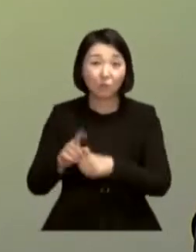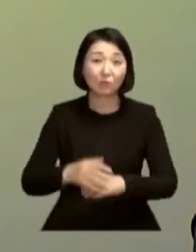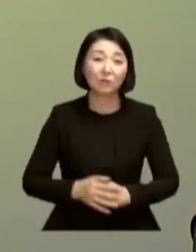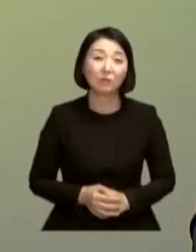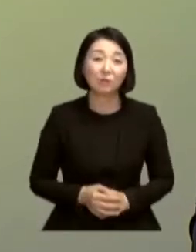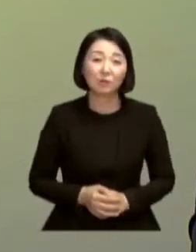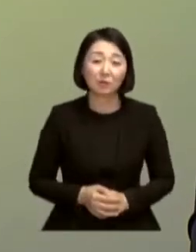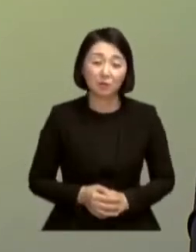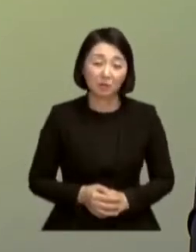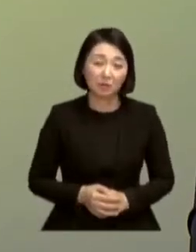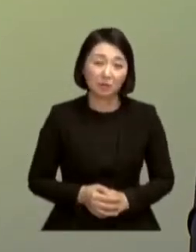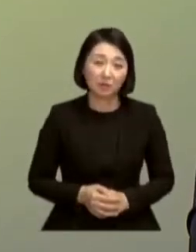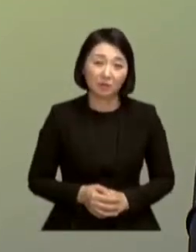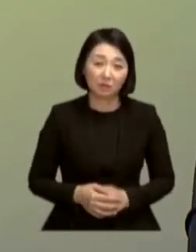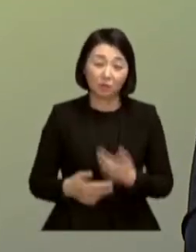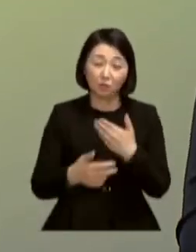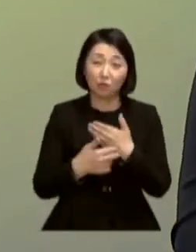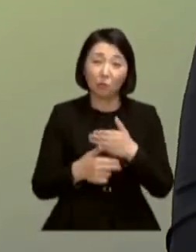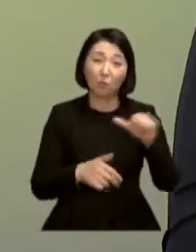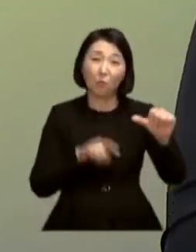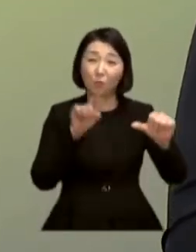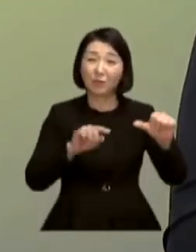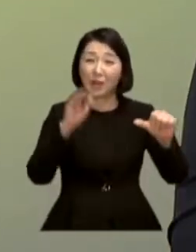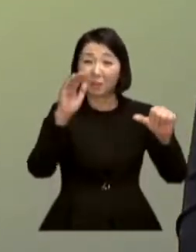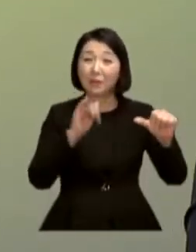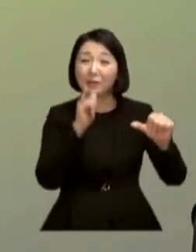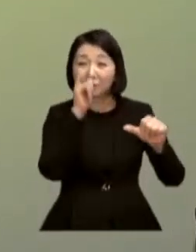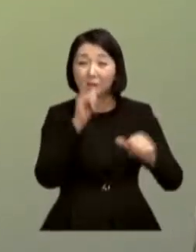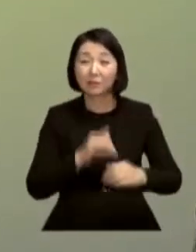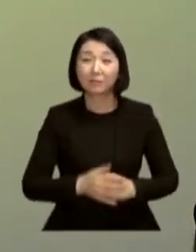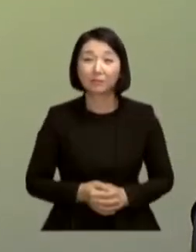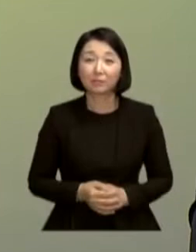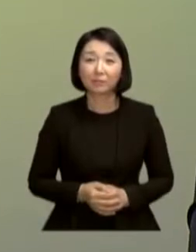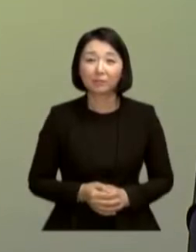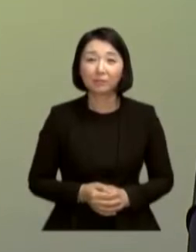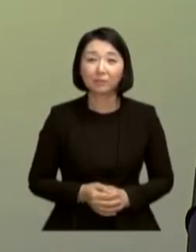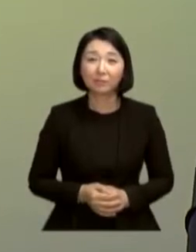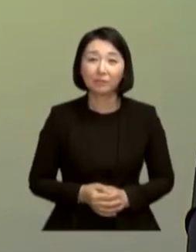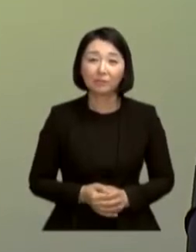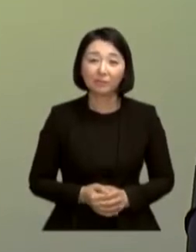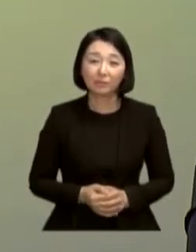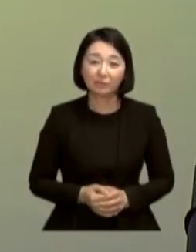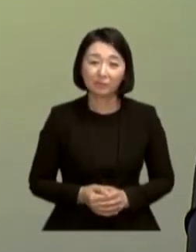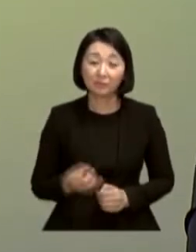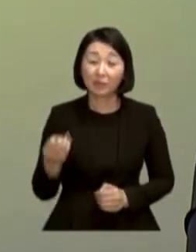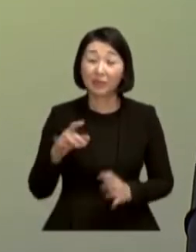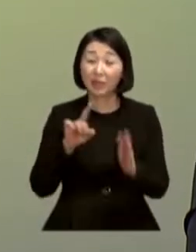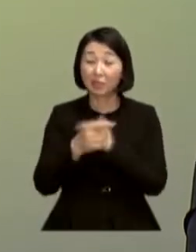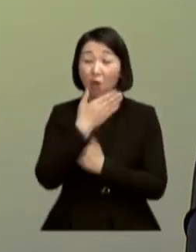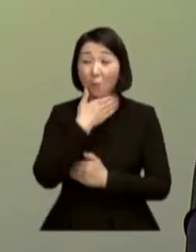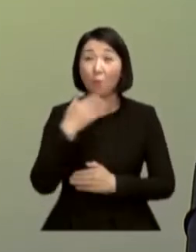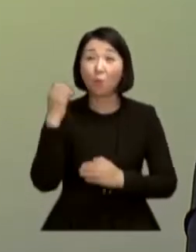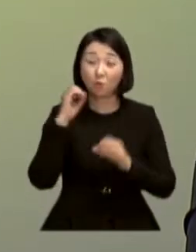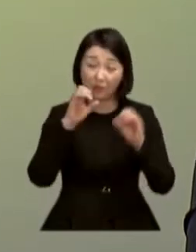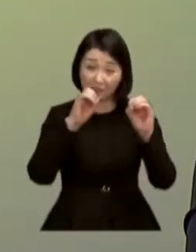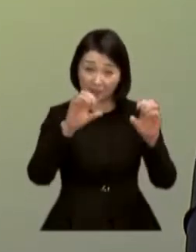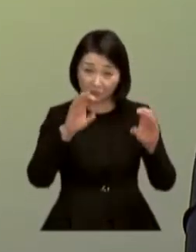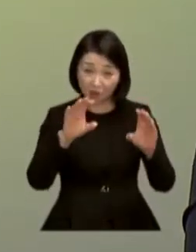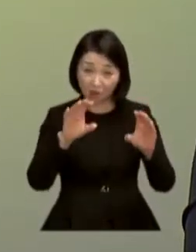우리에게 주셨는데 다시 가서 복음이 많이 증거될 거라 증거되었다라고 생각하는 그